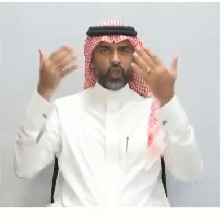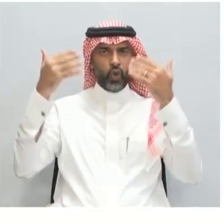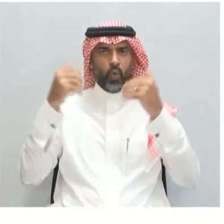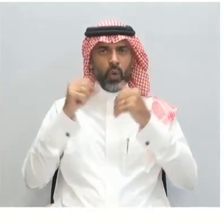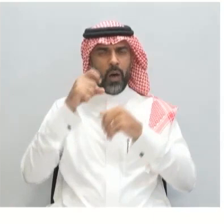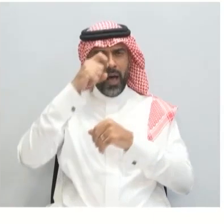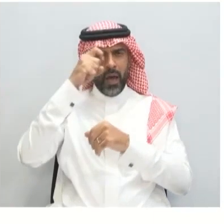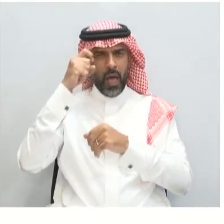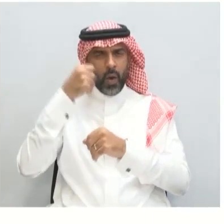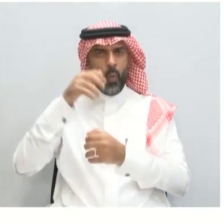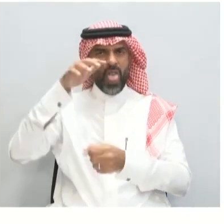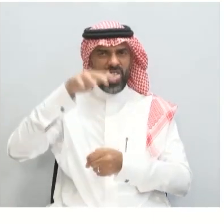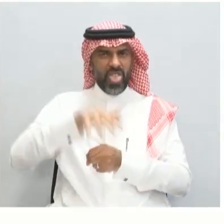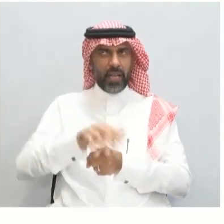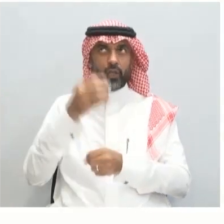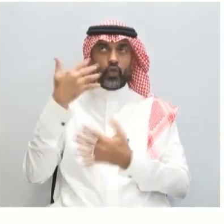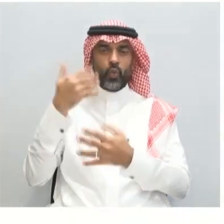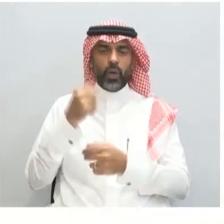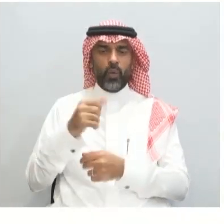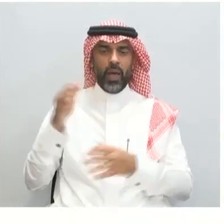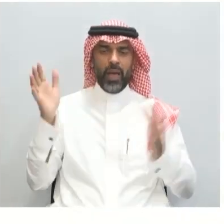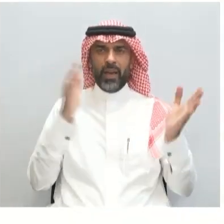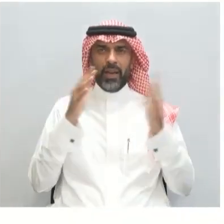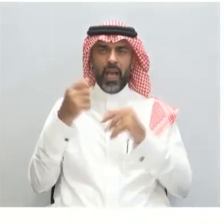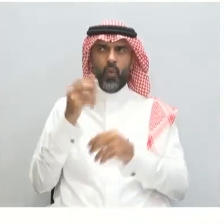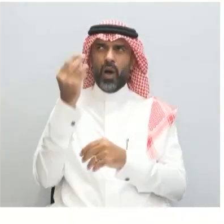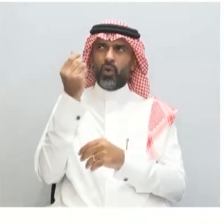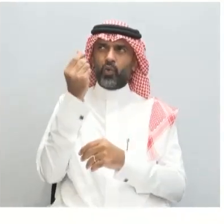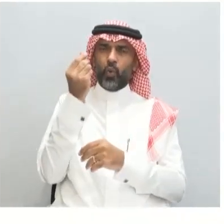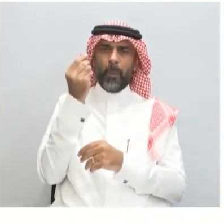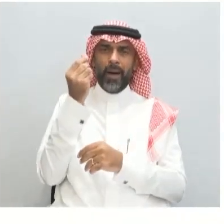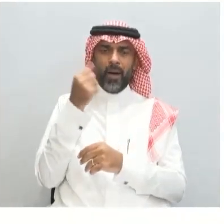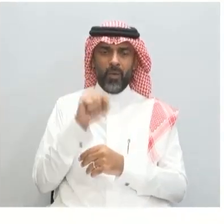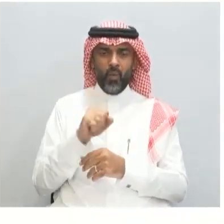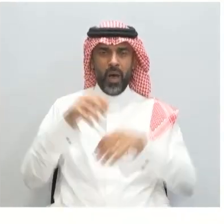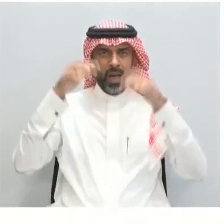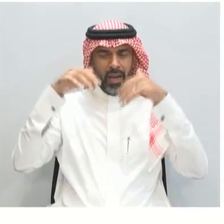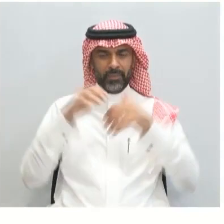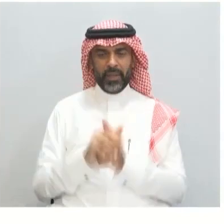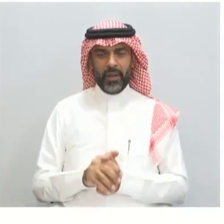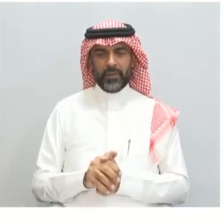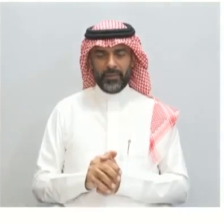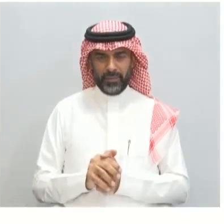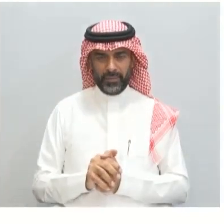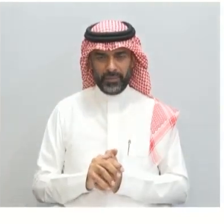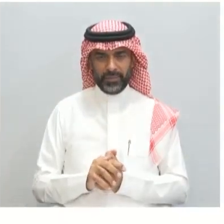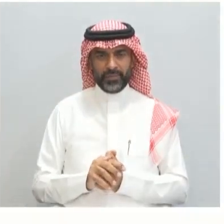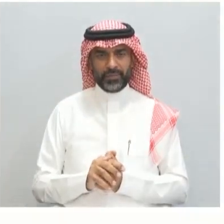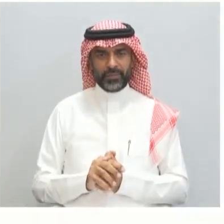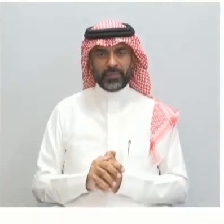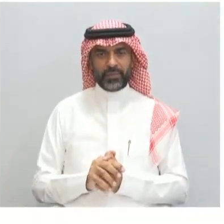والحراره والضغط الجوي والرياح والرطوبه نسبيه ومن ثم قمنا انا وانتم بحل تقويم